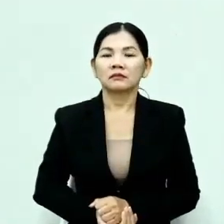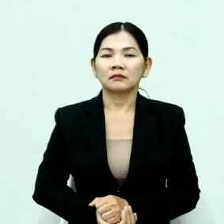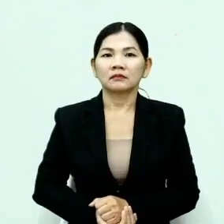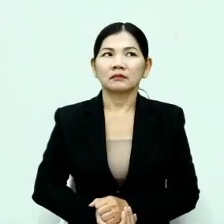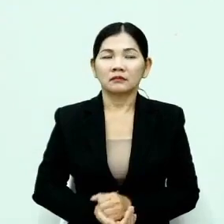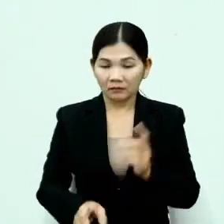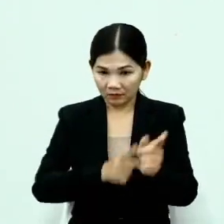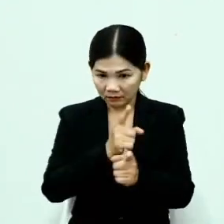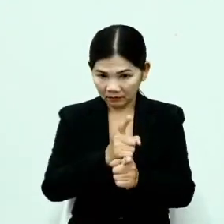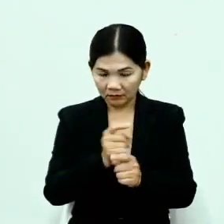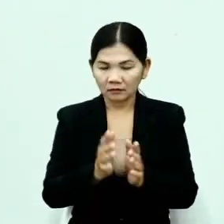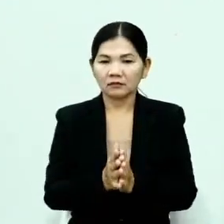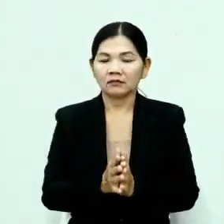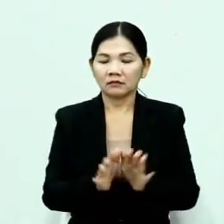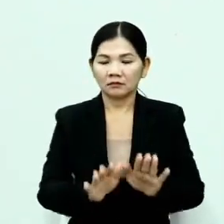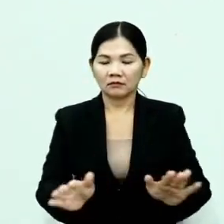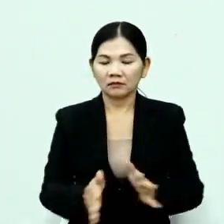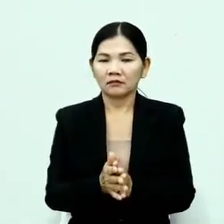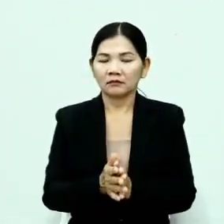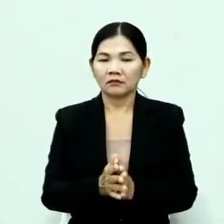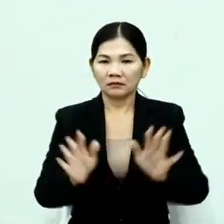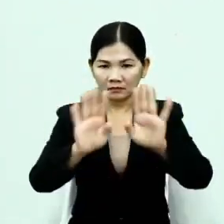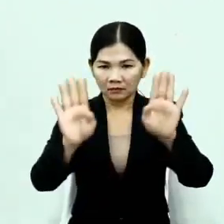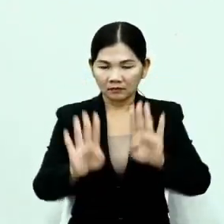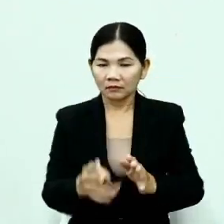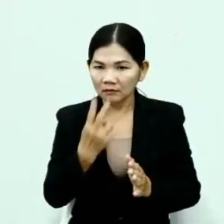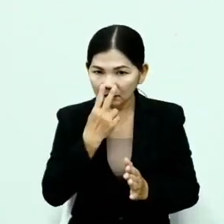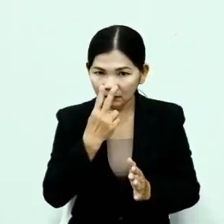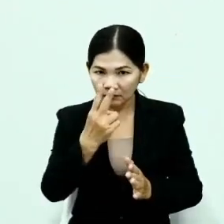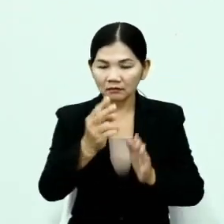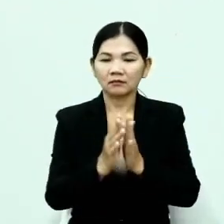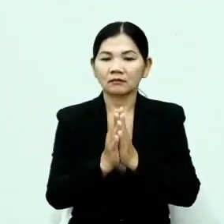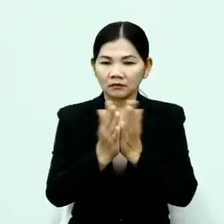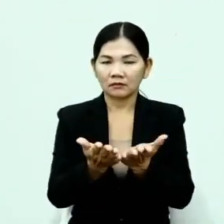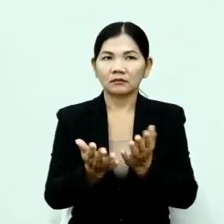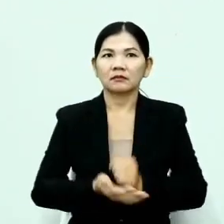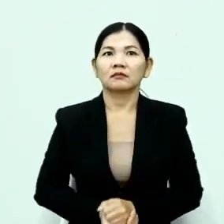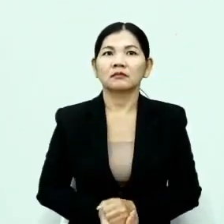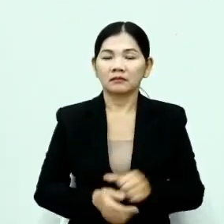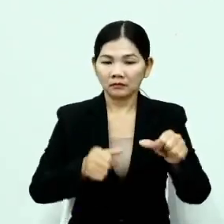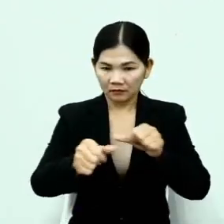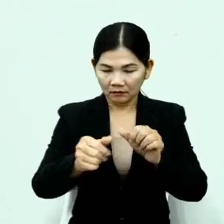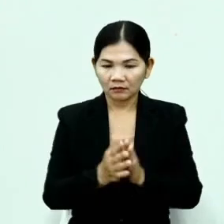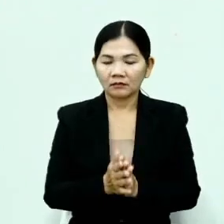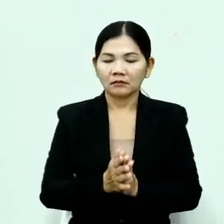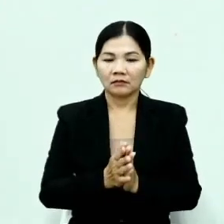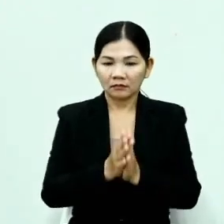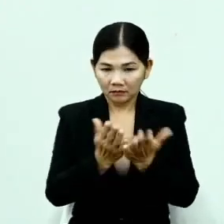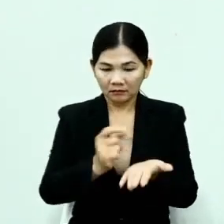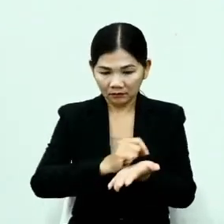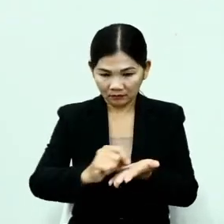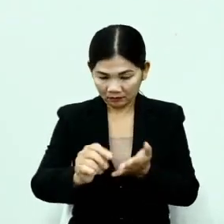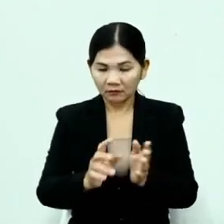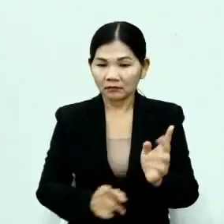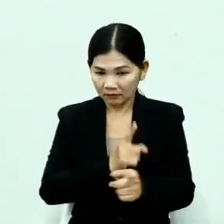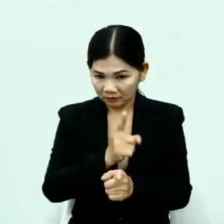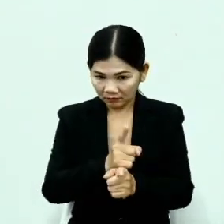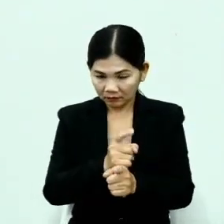ណាត្រឹមត្រូវអញ្ចឹងកូនកូនមើលមកក្តារខៀនហើយកូនពិនិត្យនៅក្នុងសៀវភៅរបស់យើងបន្ថែមទៀតគឺសៀវភៅសរសេរហ្នឹងត្រឹមត្រូវ